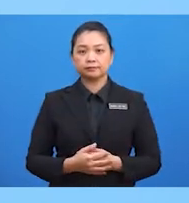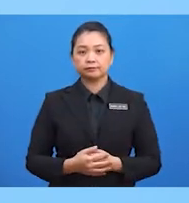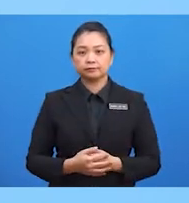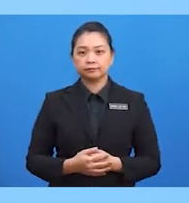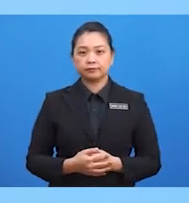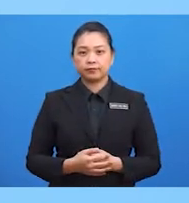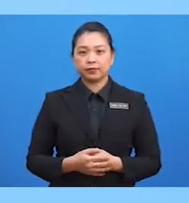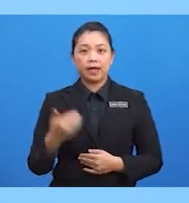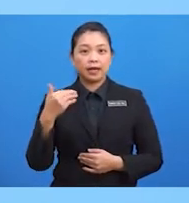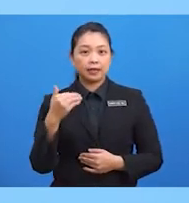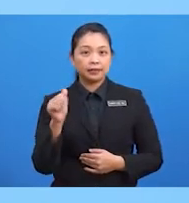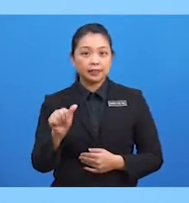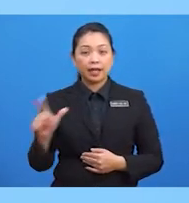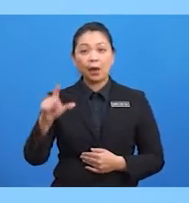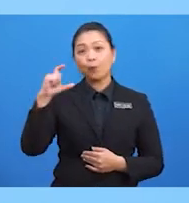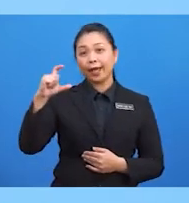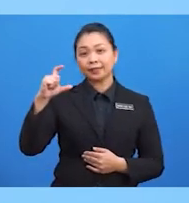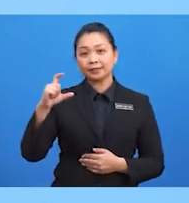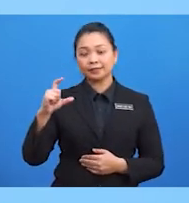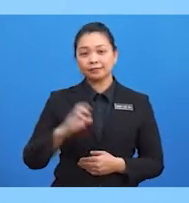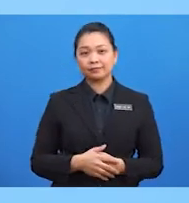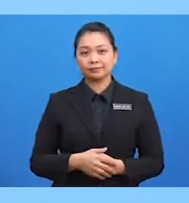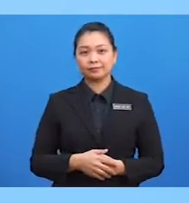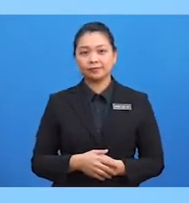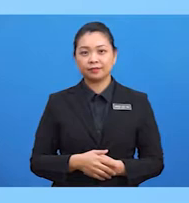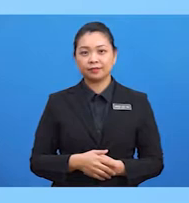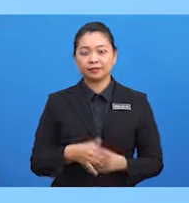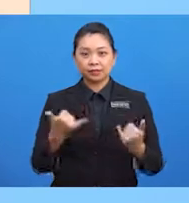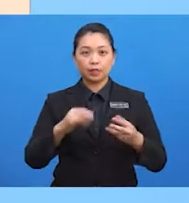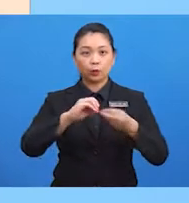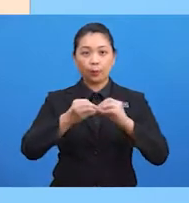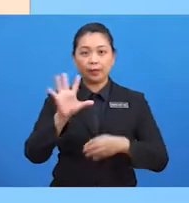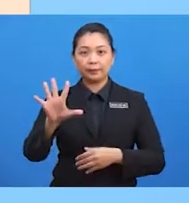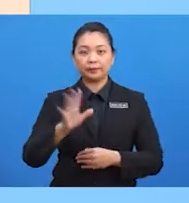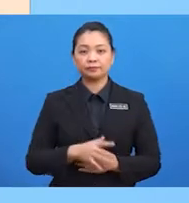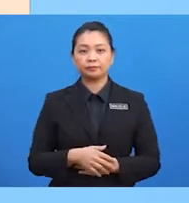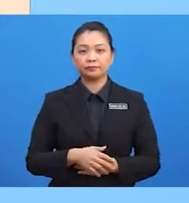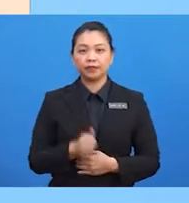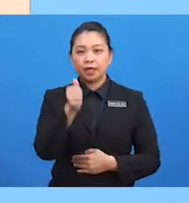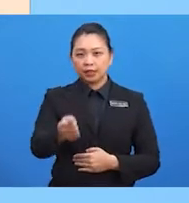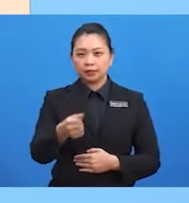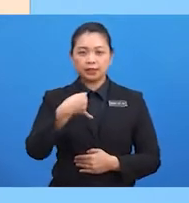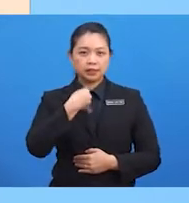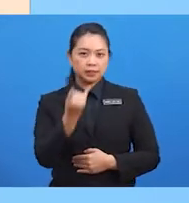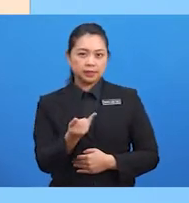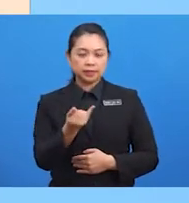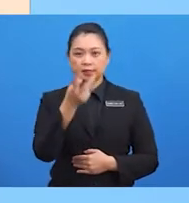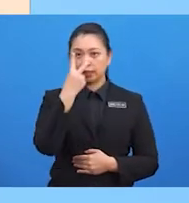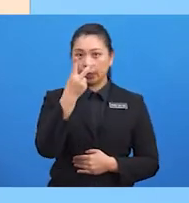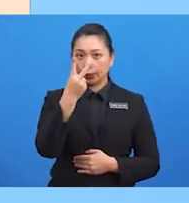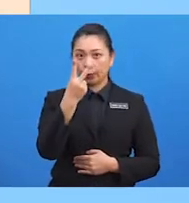Satelit semula jadi ialah bulan. Soalan nombor 5. Anda